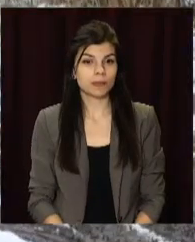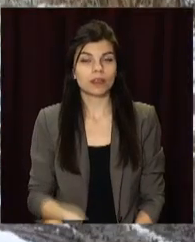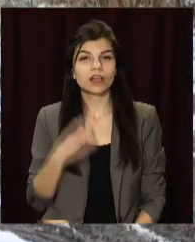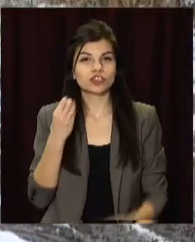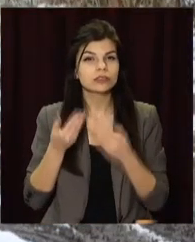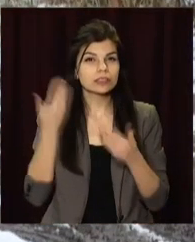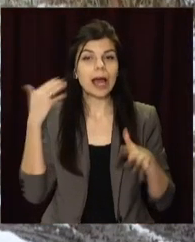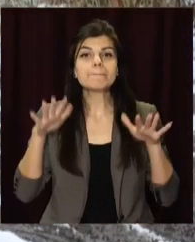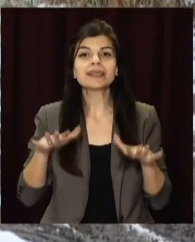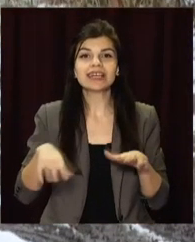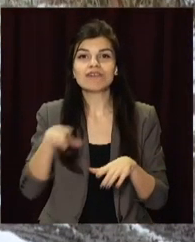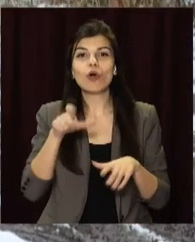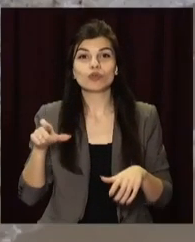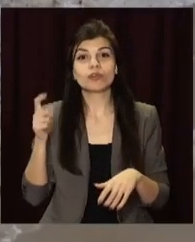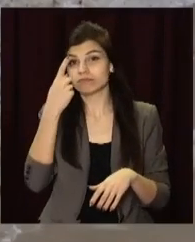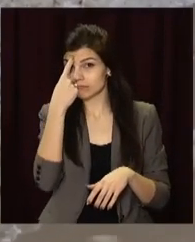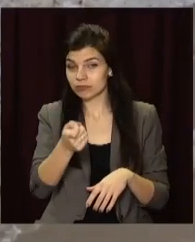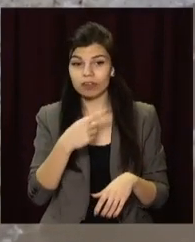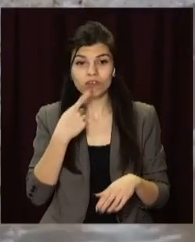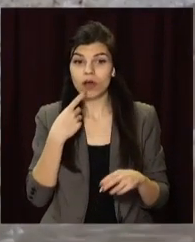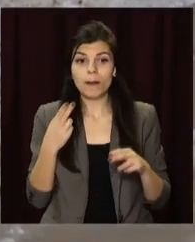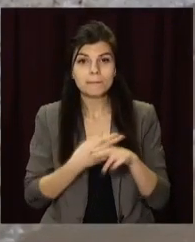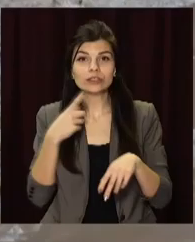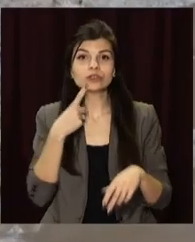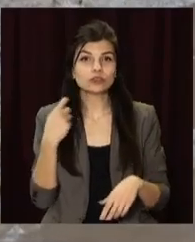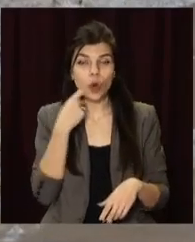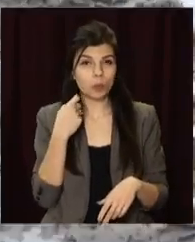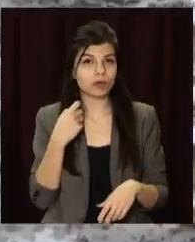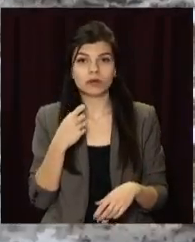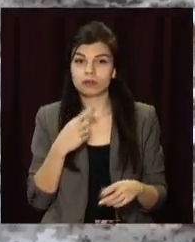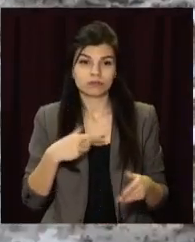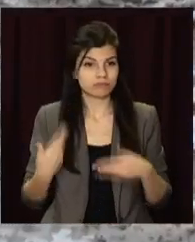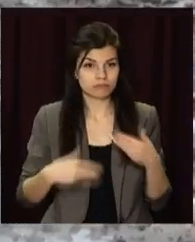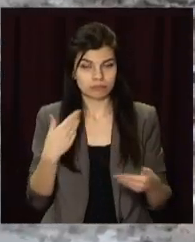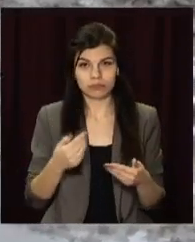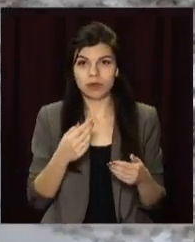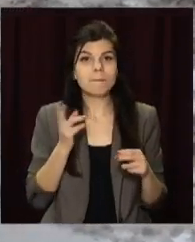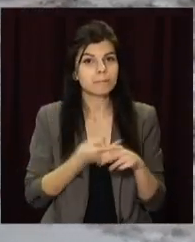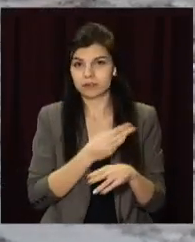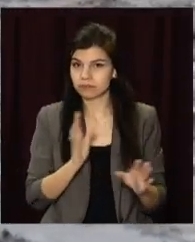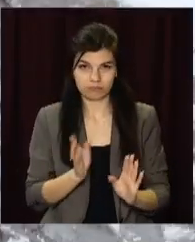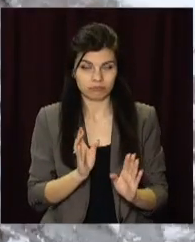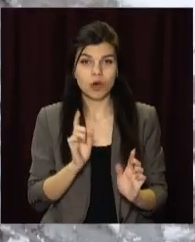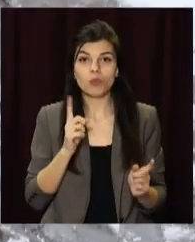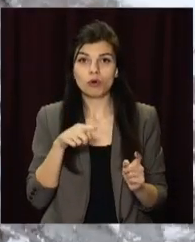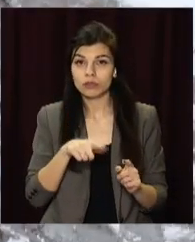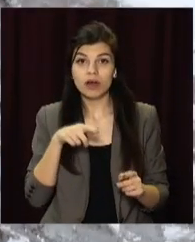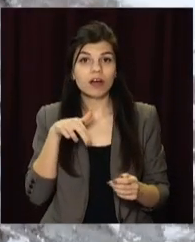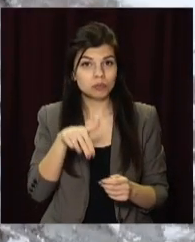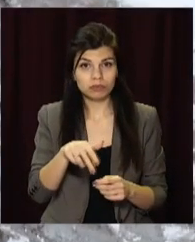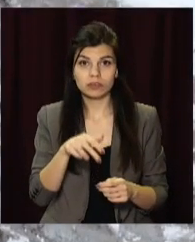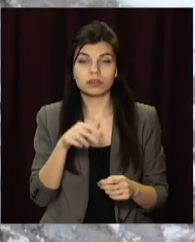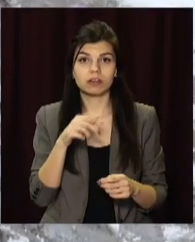Ще заздалегідь місцеві нас попереджали. Без гумаків на вулицю Гусячу в АНД районі Дніпра ні кроку. Адже проїхати